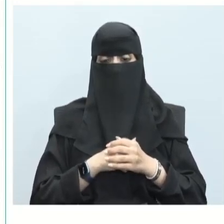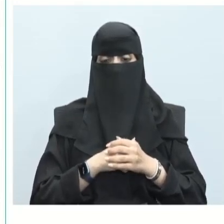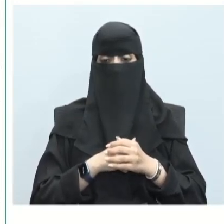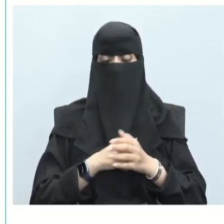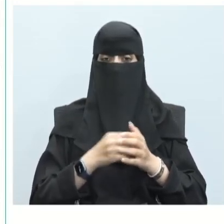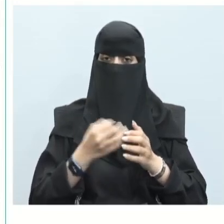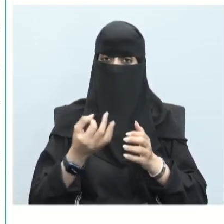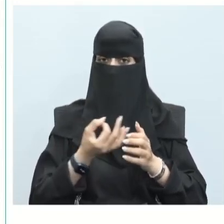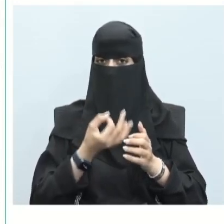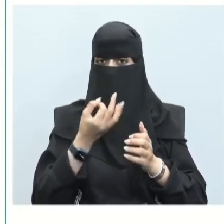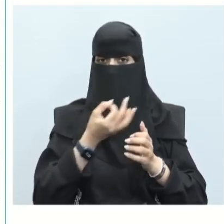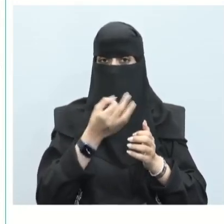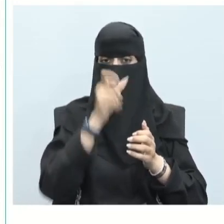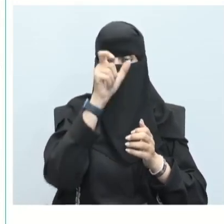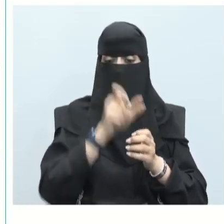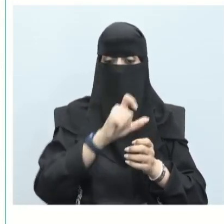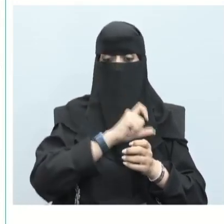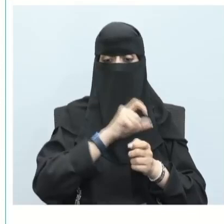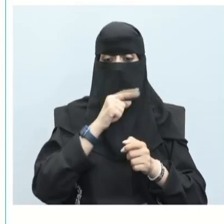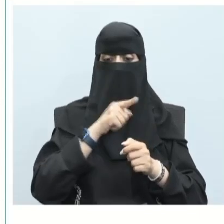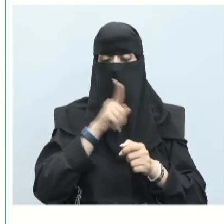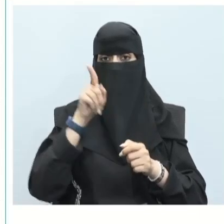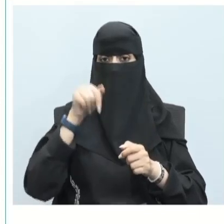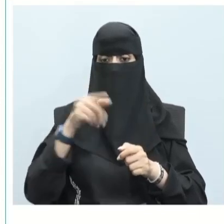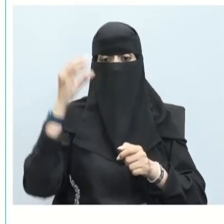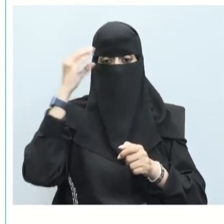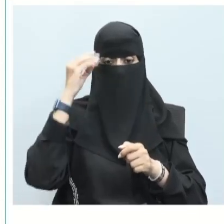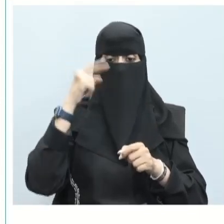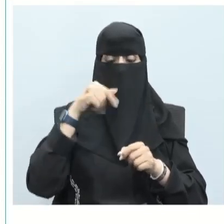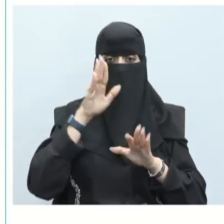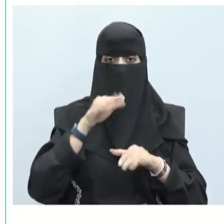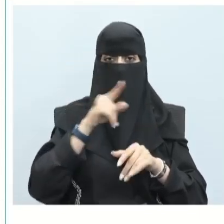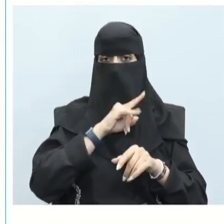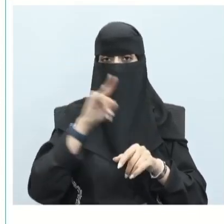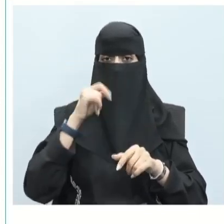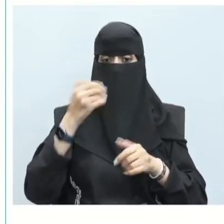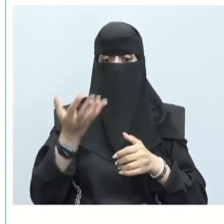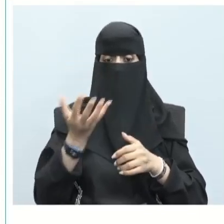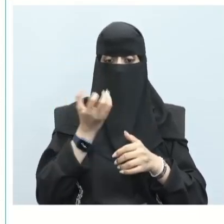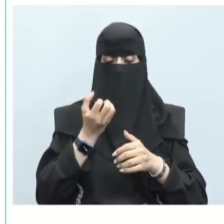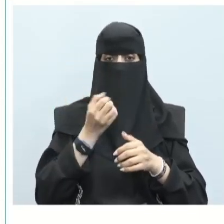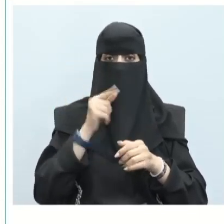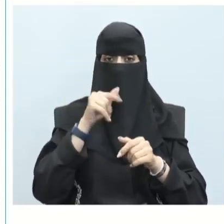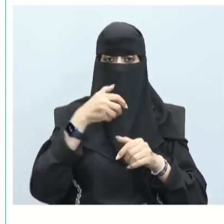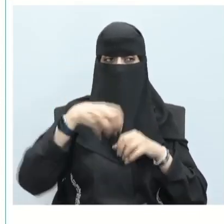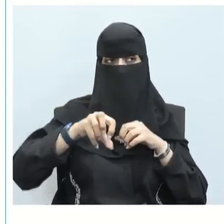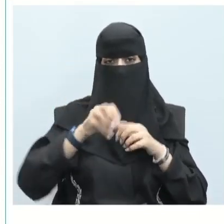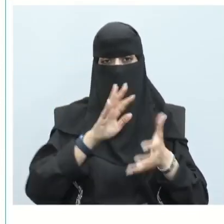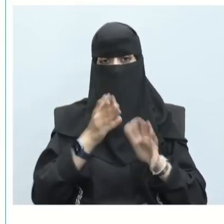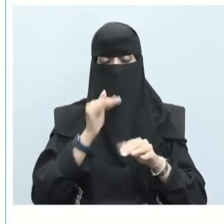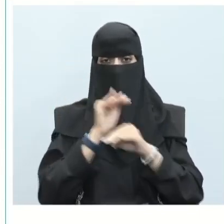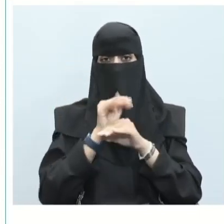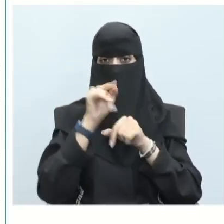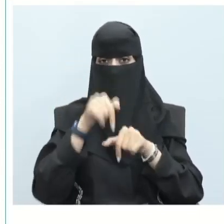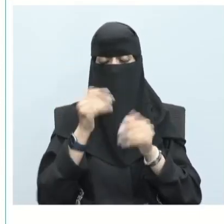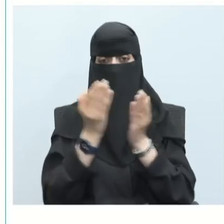او او تقول هذه الفقره يقول طالب لاستاذه اعلم انني لم احضر نصف